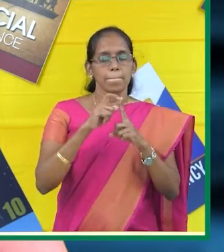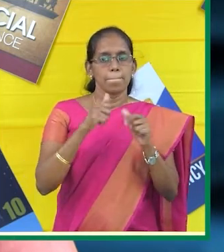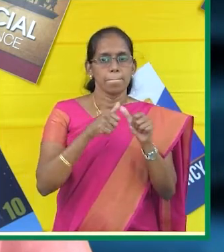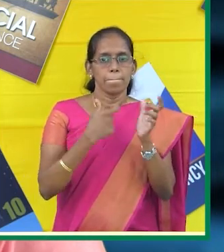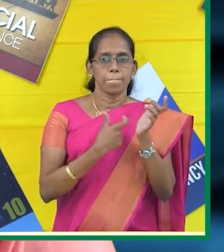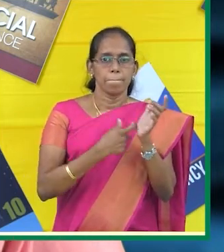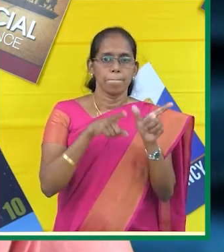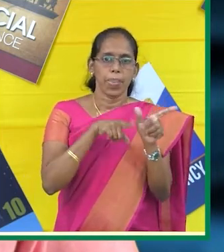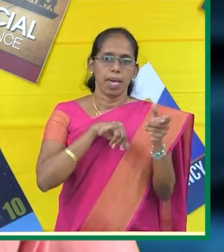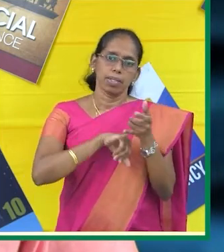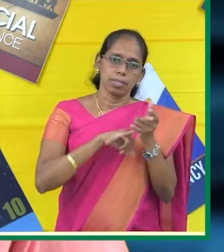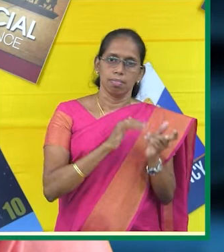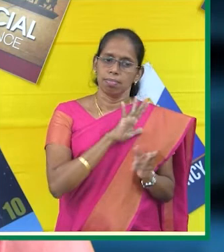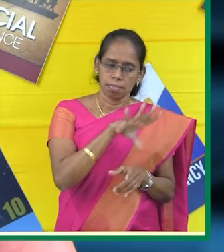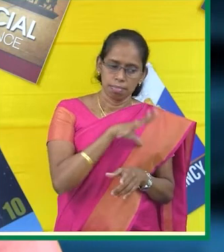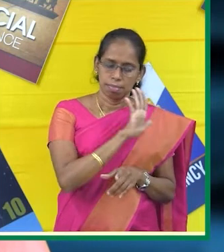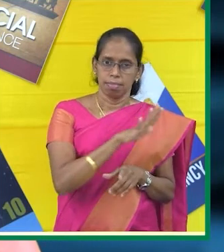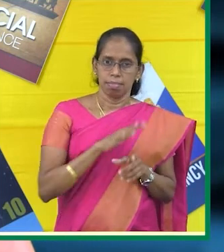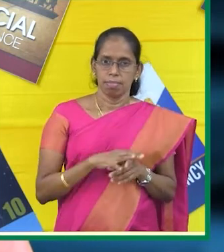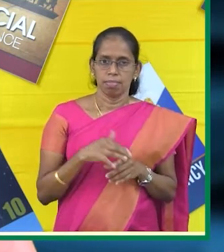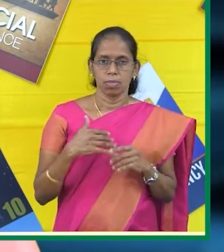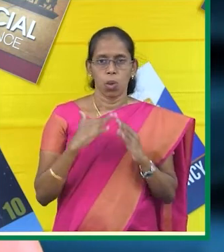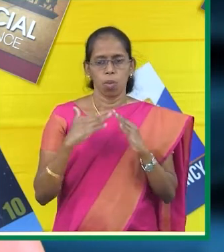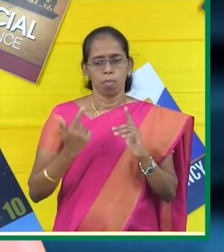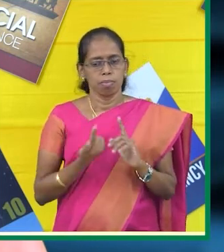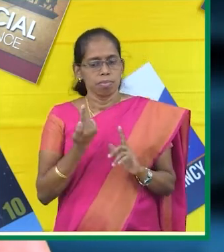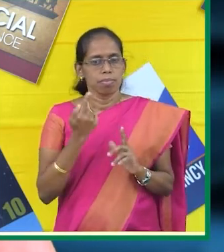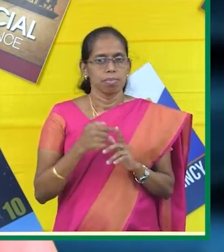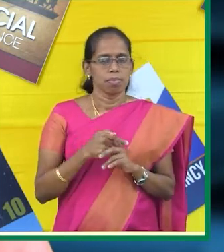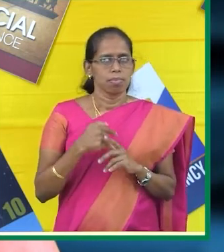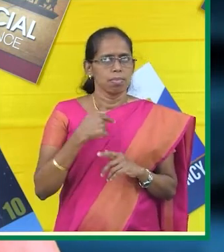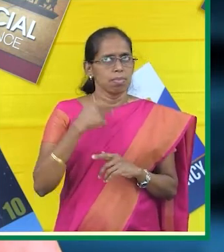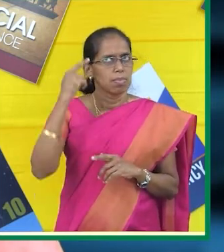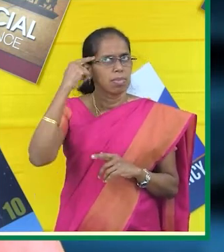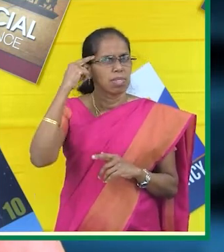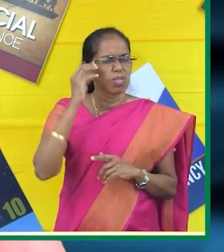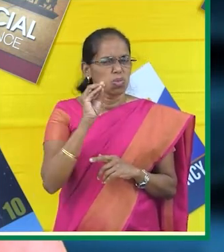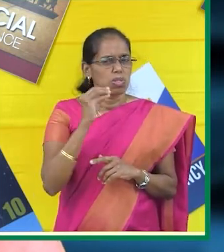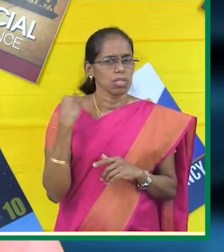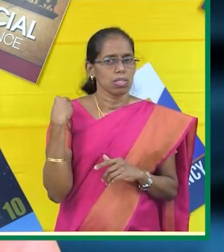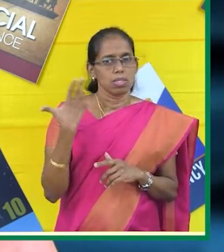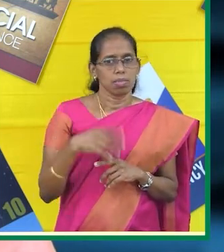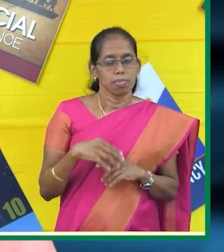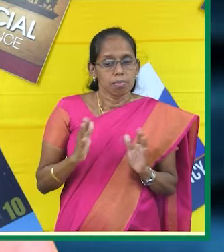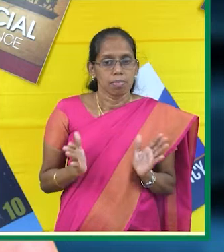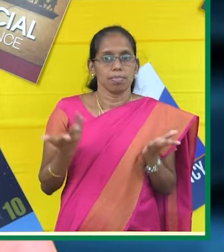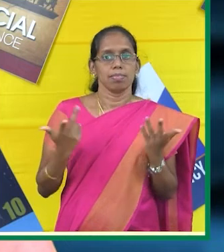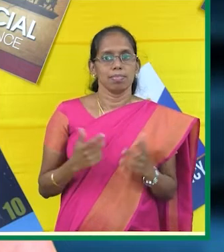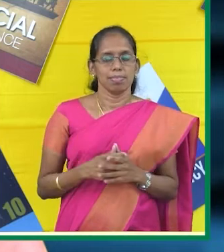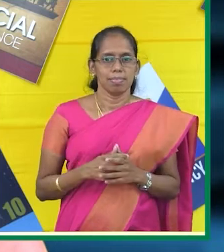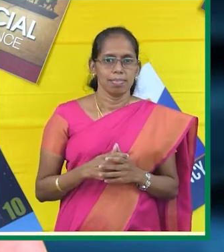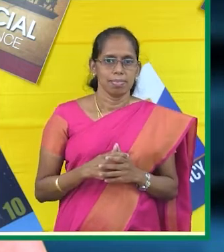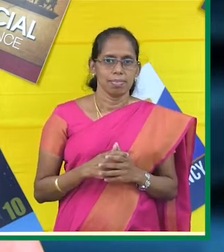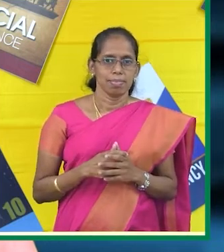பாரிஸ் நகரத்திற்கு சென்றிருக்கிறார். அப்பொழுது வீட்டிலே தனியாக இருப்பதனால் அவருடைய மனநிலையில் சிறிது சிரமம் இருந்த பொழுது அவர் எழுந்த உடனே